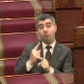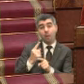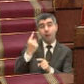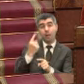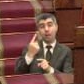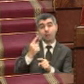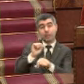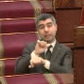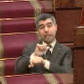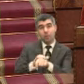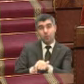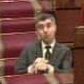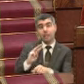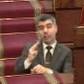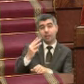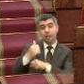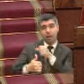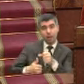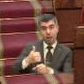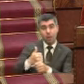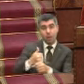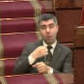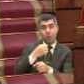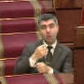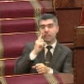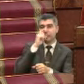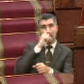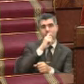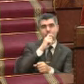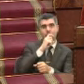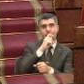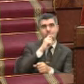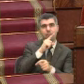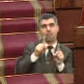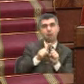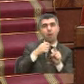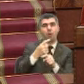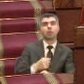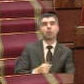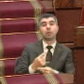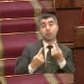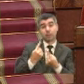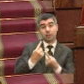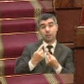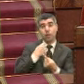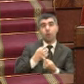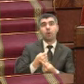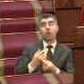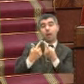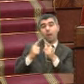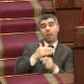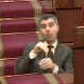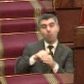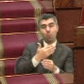التعاضد تبقى 3 سنين؟ هذا ماشي الثلاجة، هذه الكونجيلاتور. لذلك فعلى مجلس مستشارين في